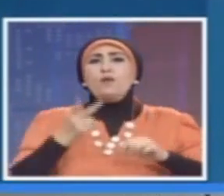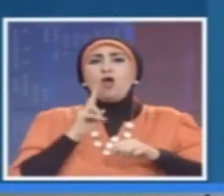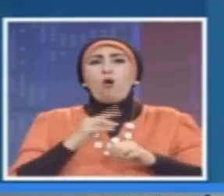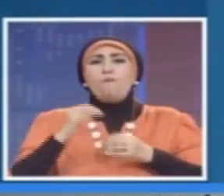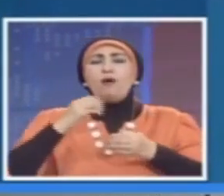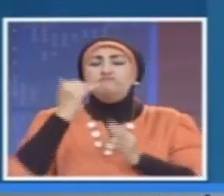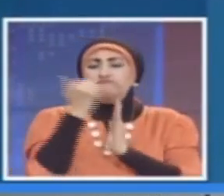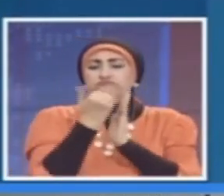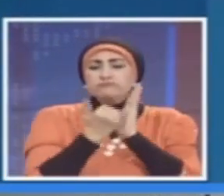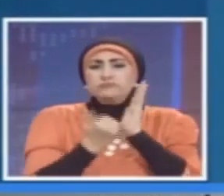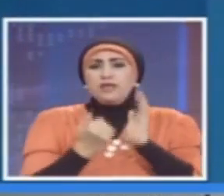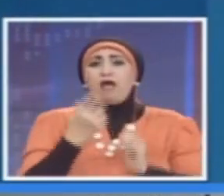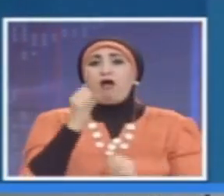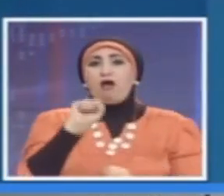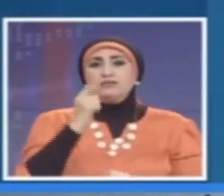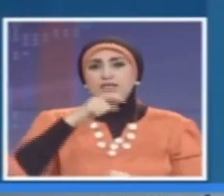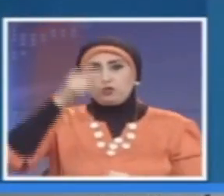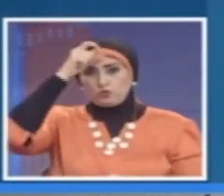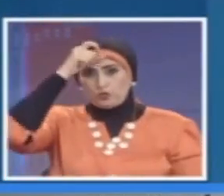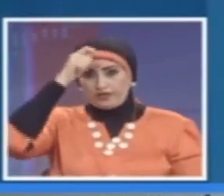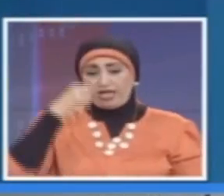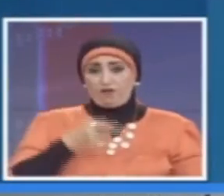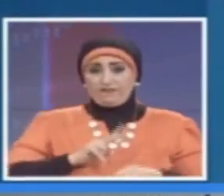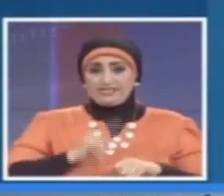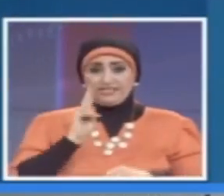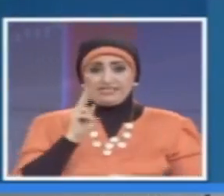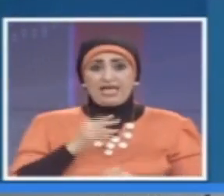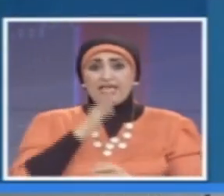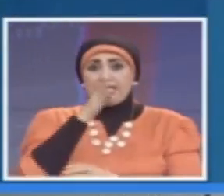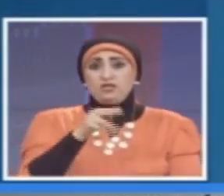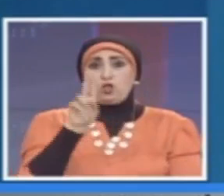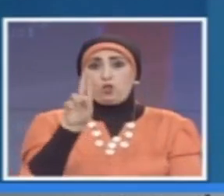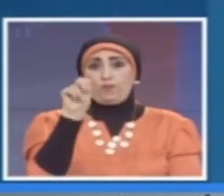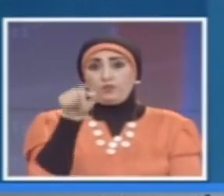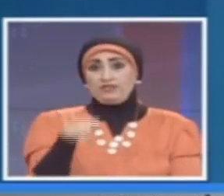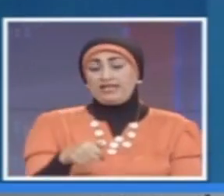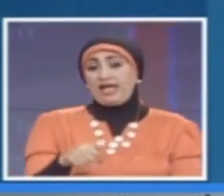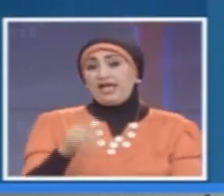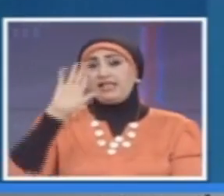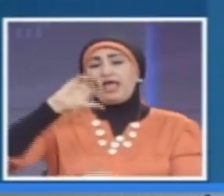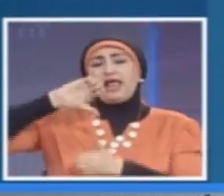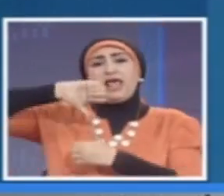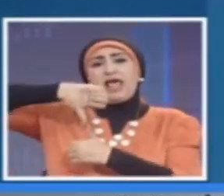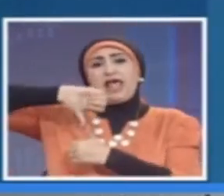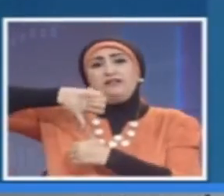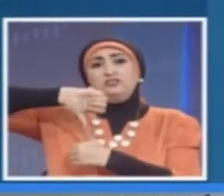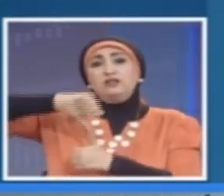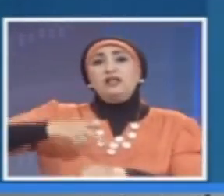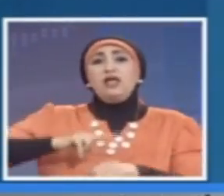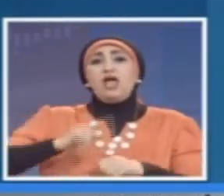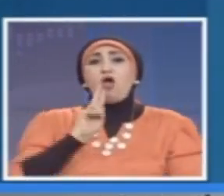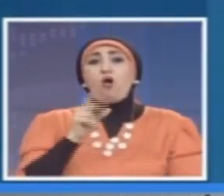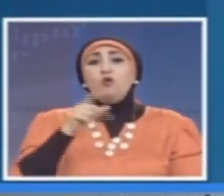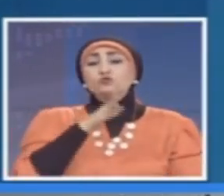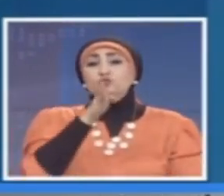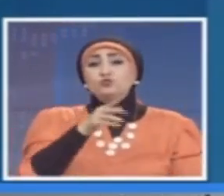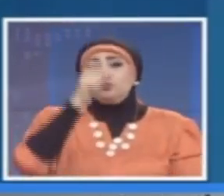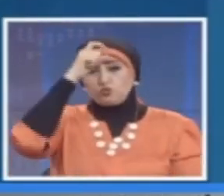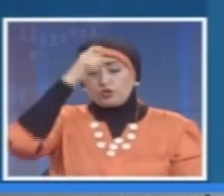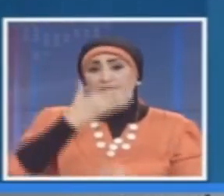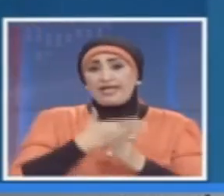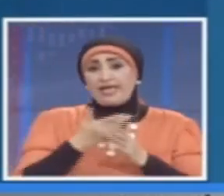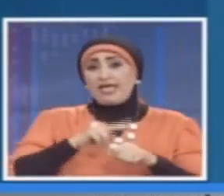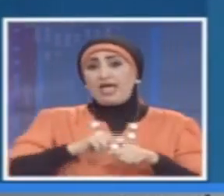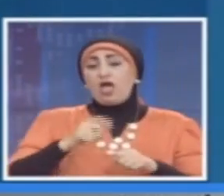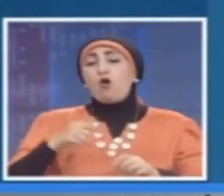أكثر حزما تجاه تركيا. في السياق ذاته يزور الأمين العام لحلف شمال الأطلنطي تركيا